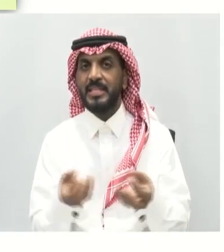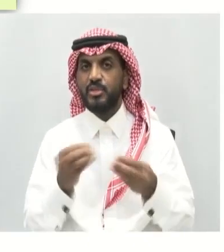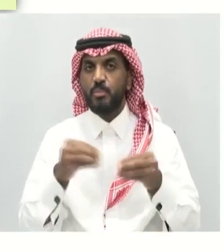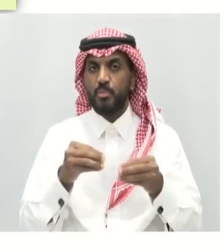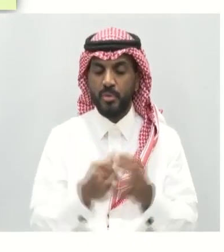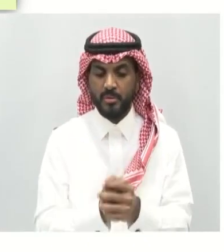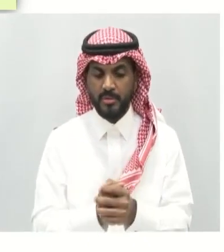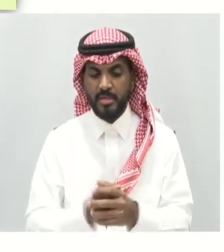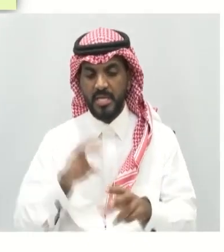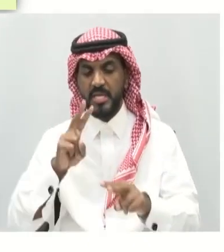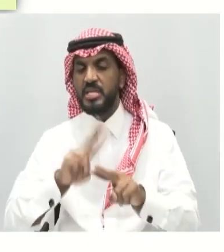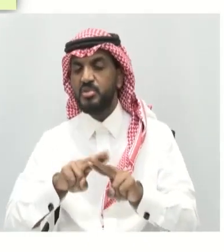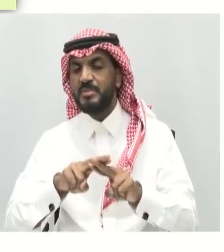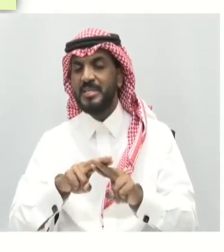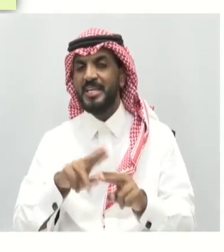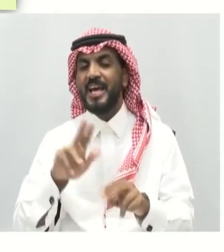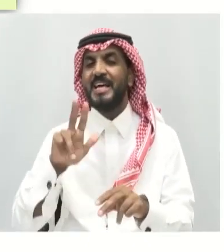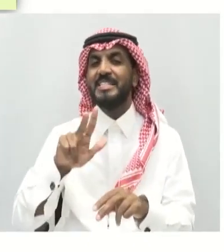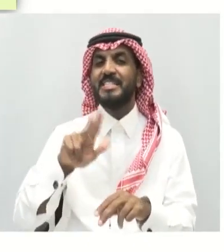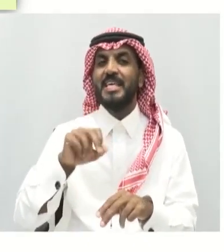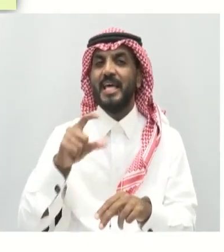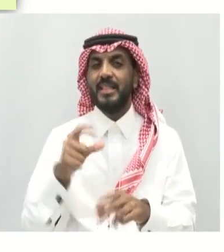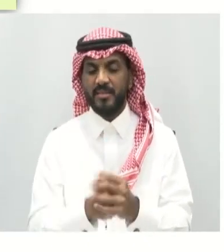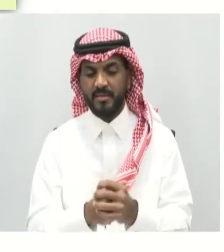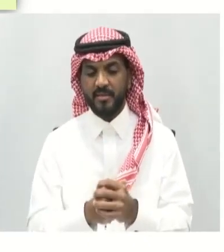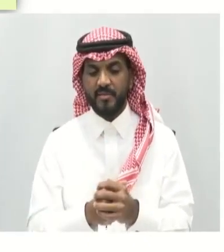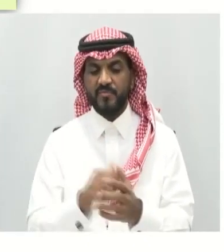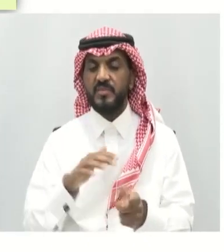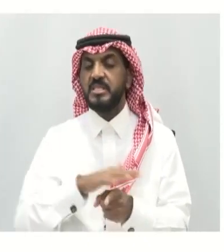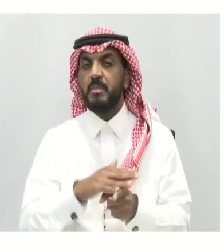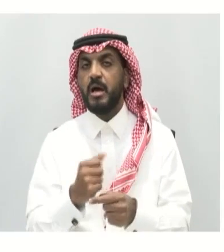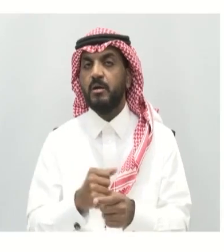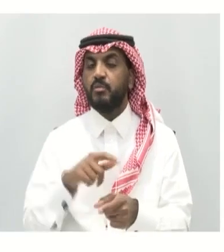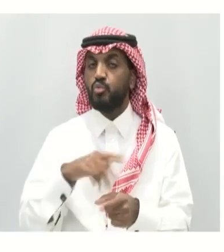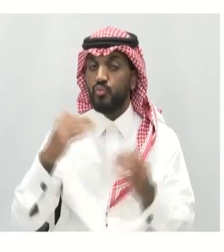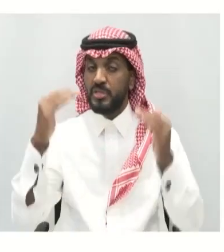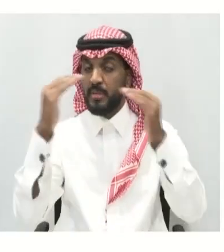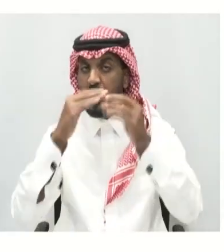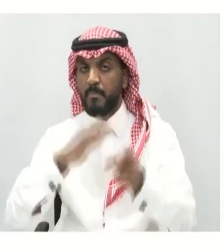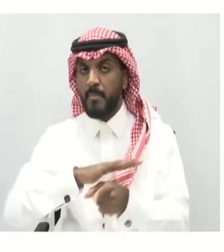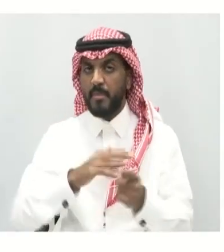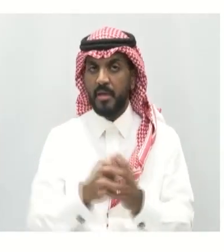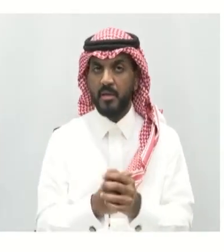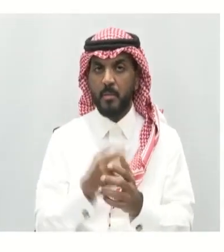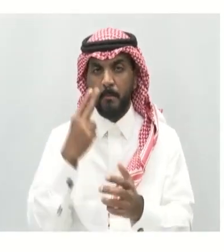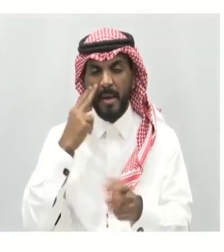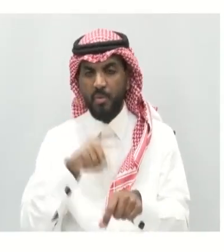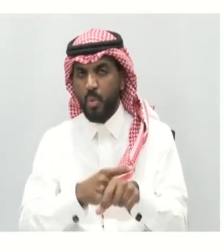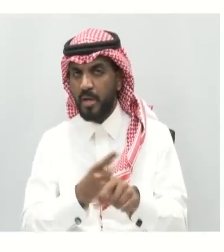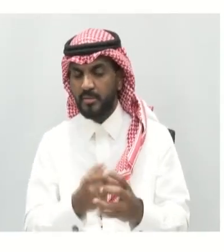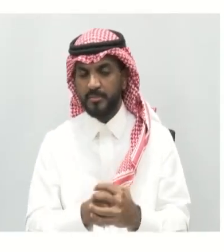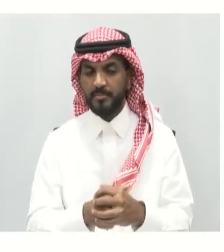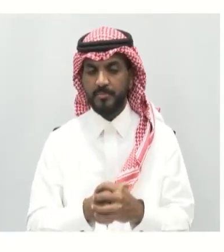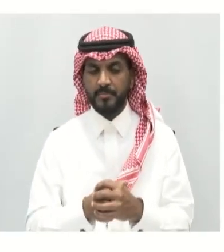سماء المملكه في بعض الاحيان ط تعالوا نشوف مع بعض الصوره التاليه هذه